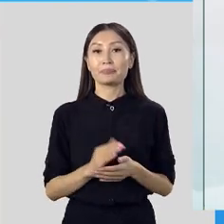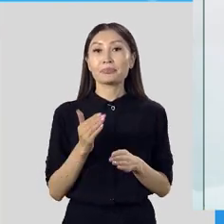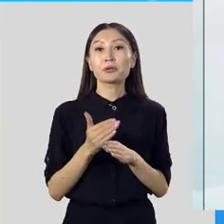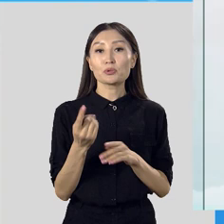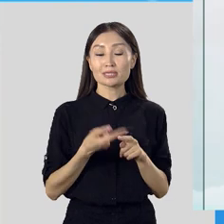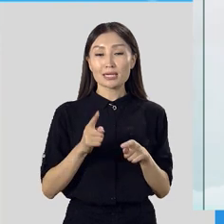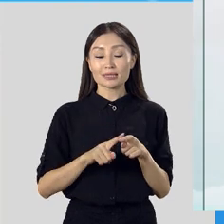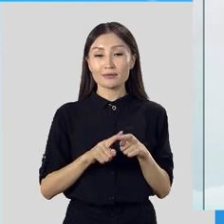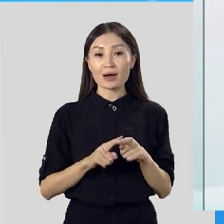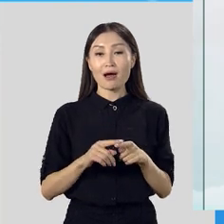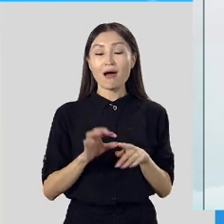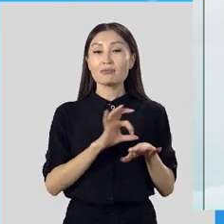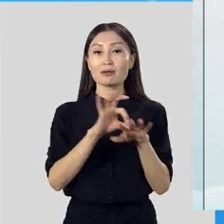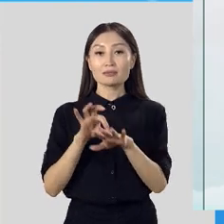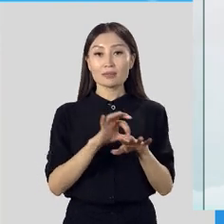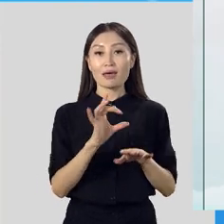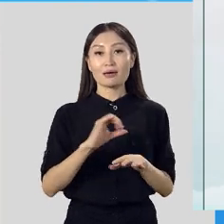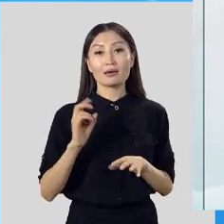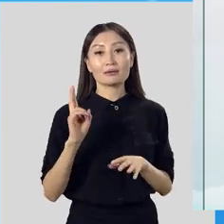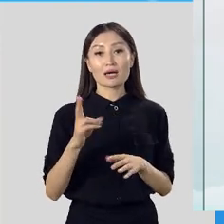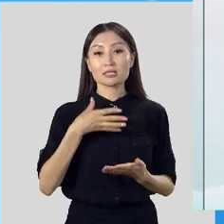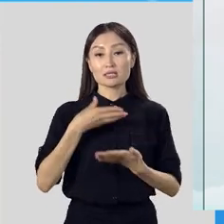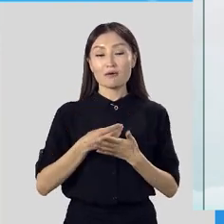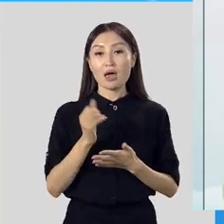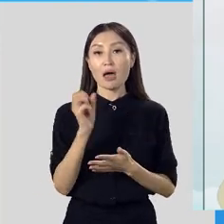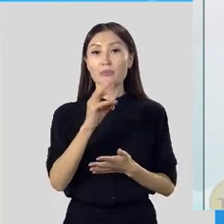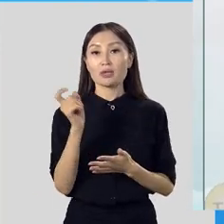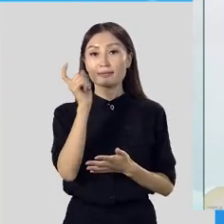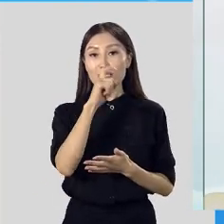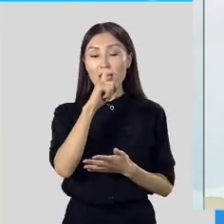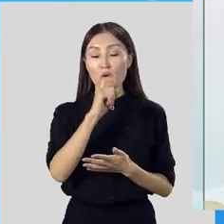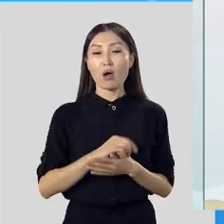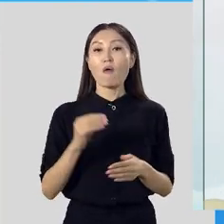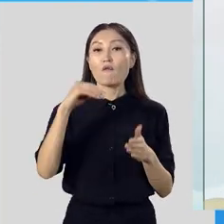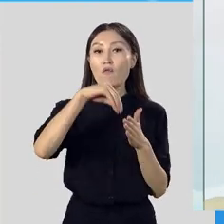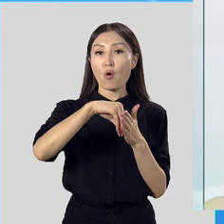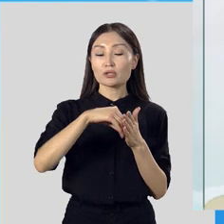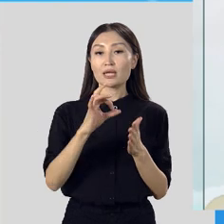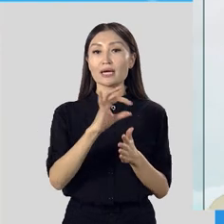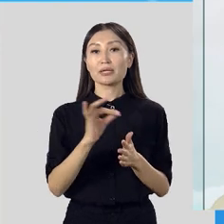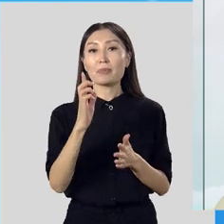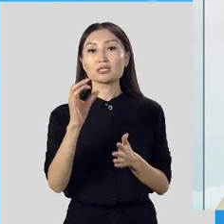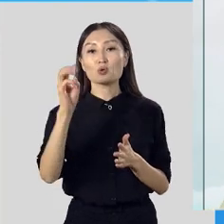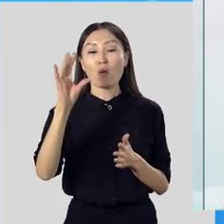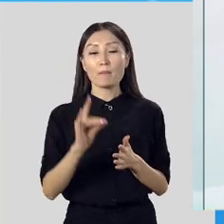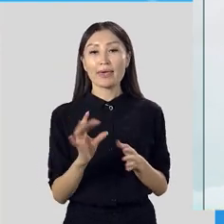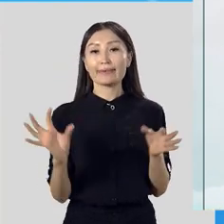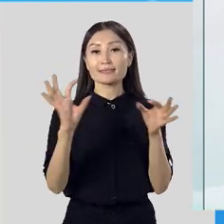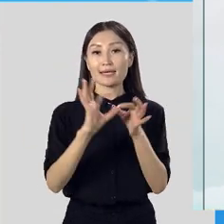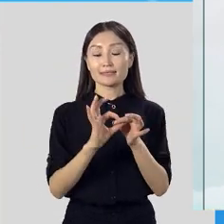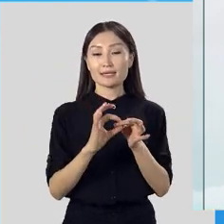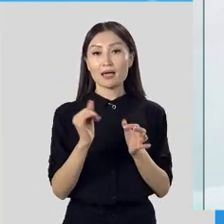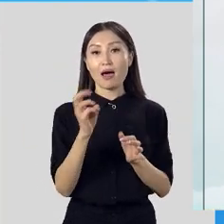После этого транспортная РНК со своей аминокислотой входит в рибосому и